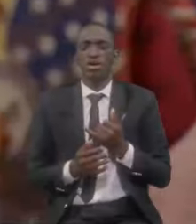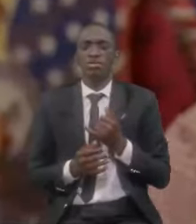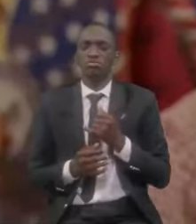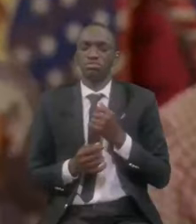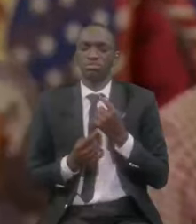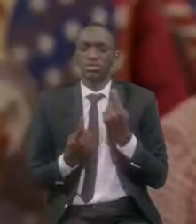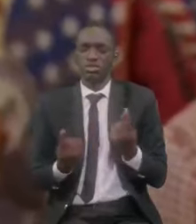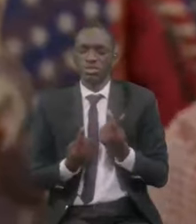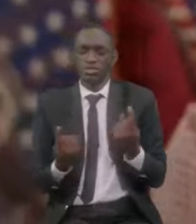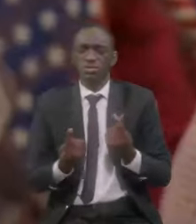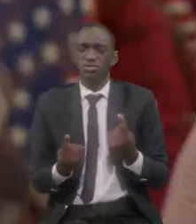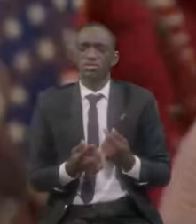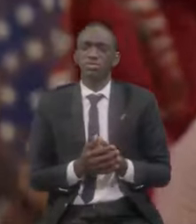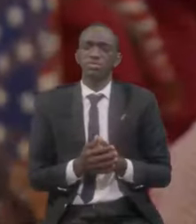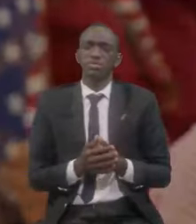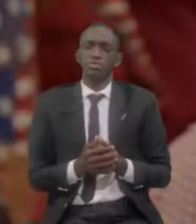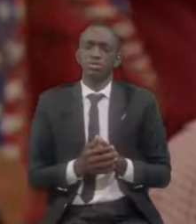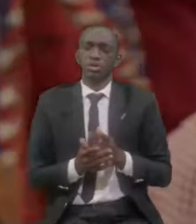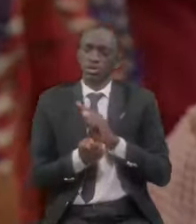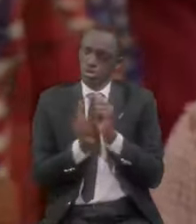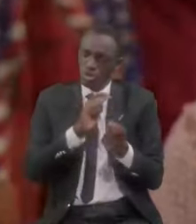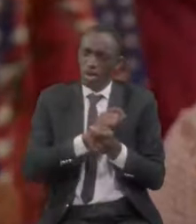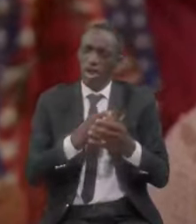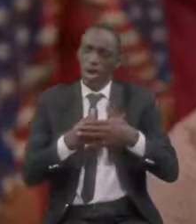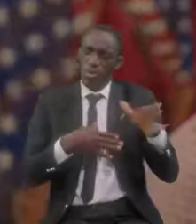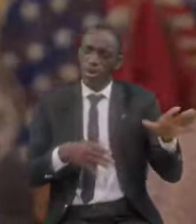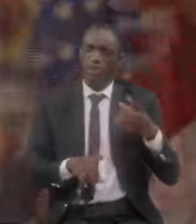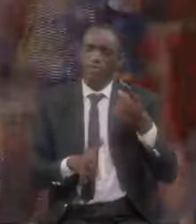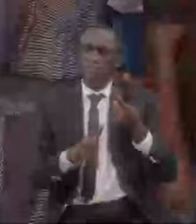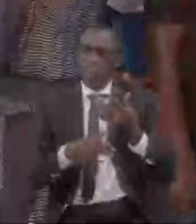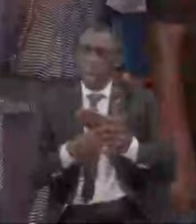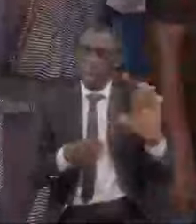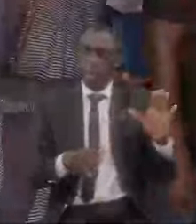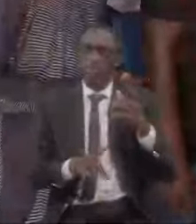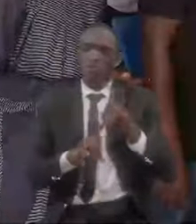anomalies de ta vie qui ne glorifie pas le Seigneur.